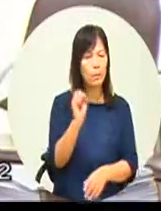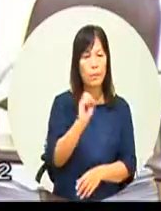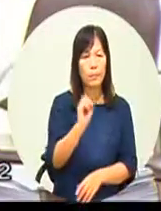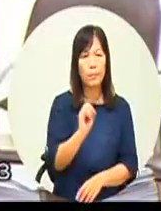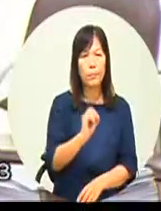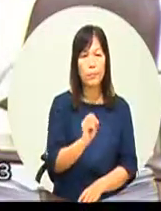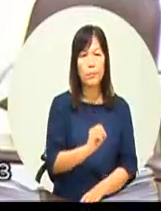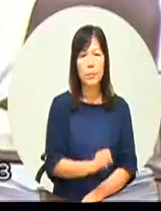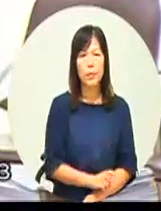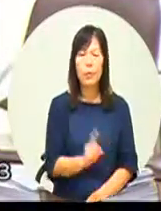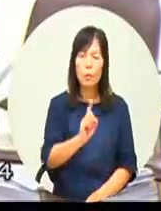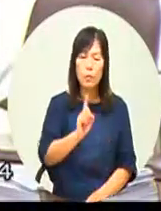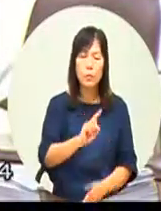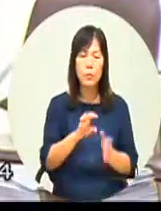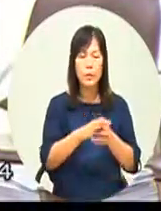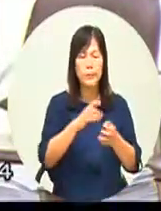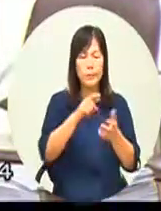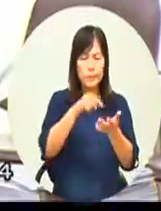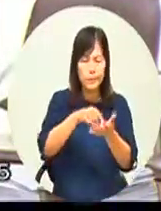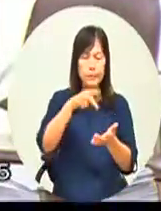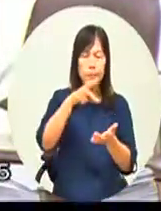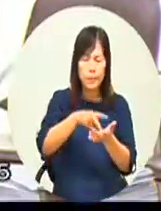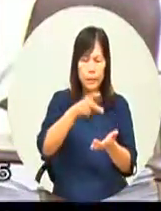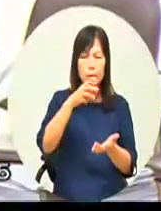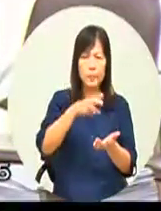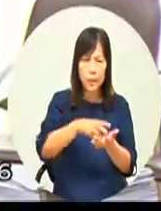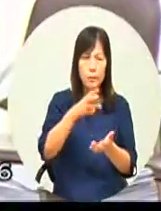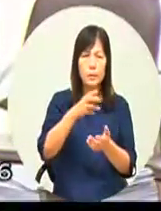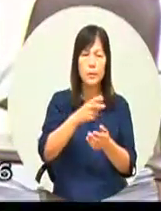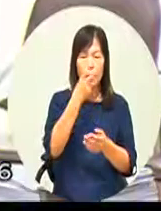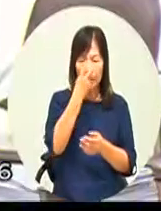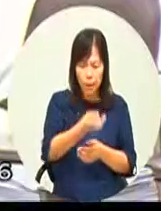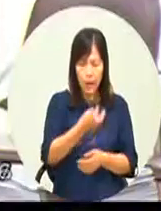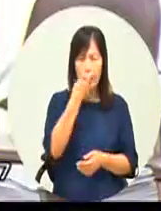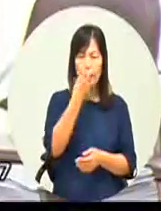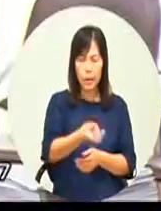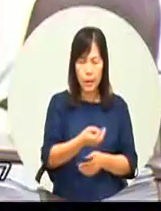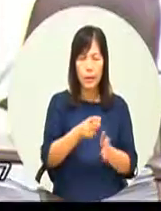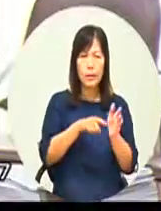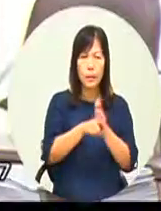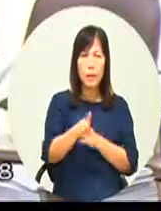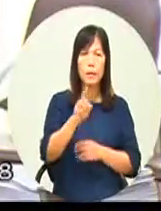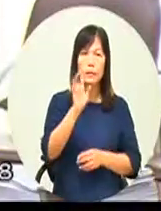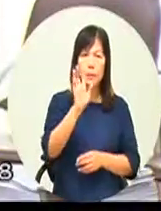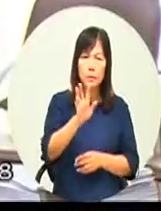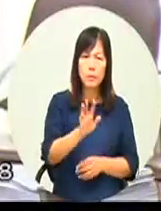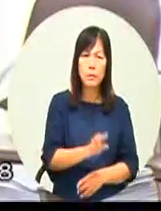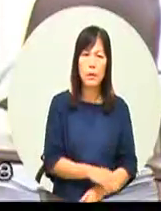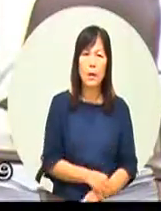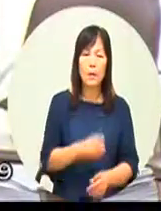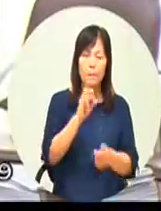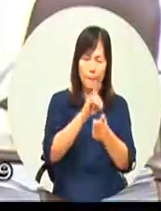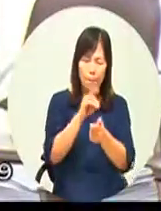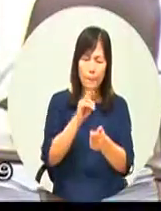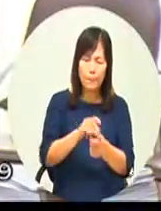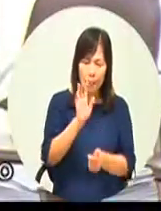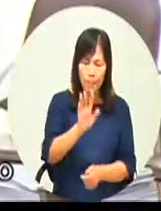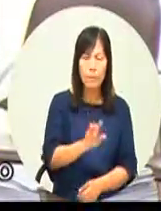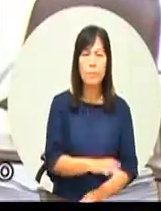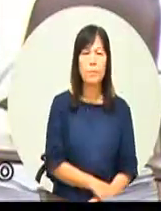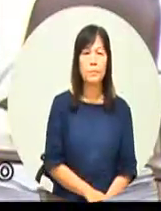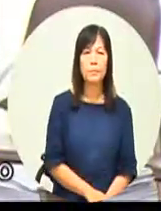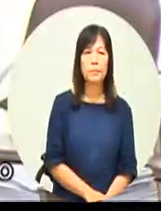就是因为安尼一次一次的会勘，一再一再的说谎，结